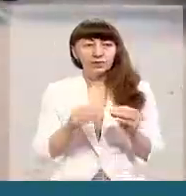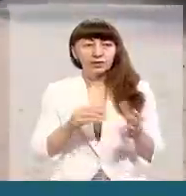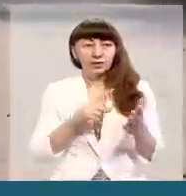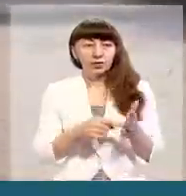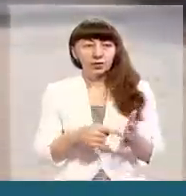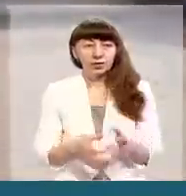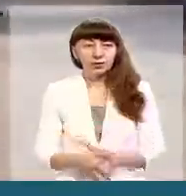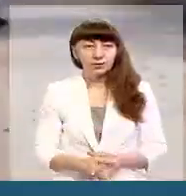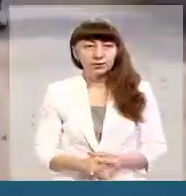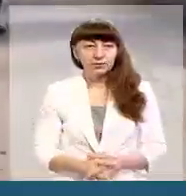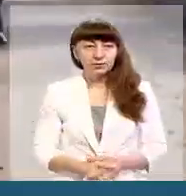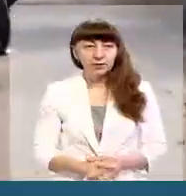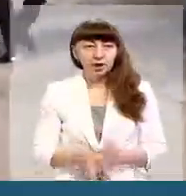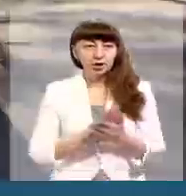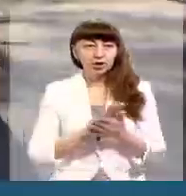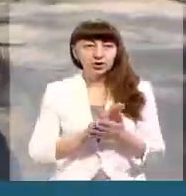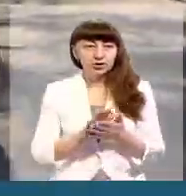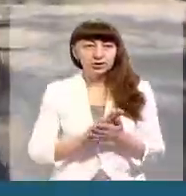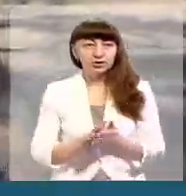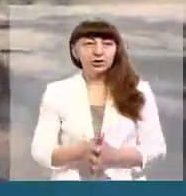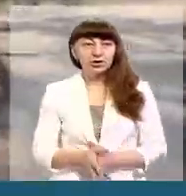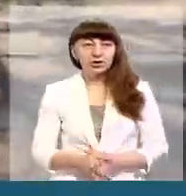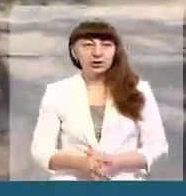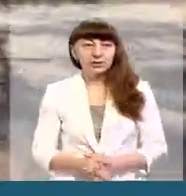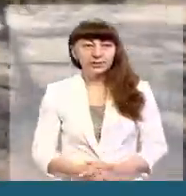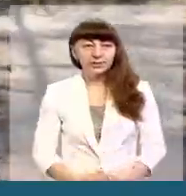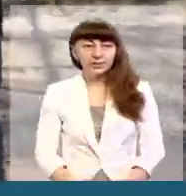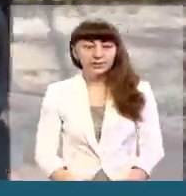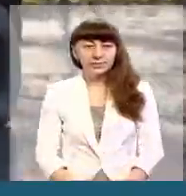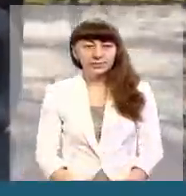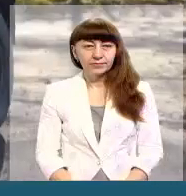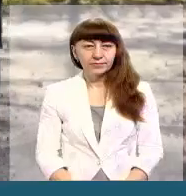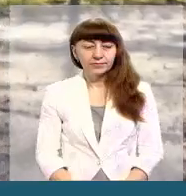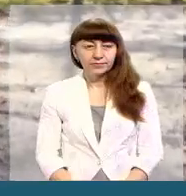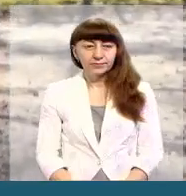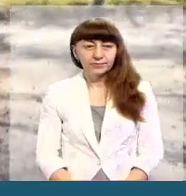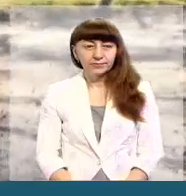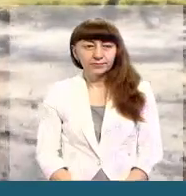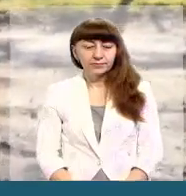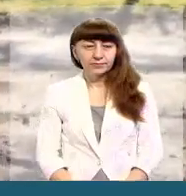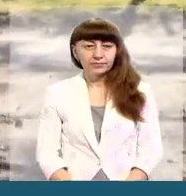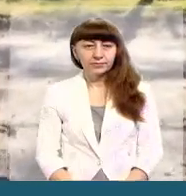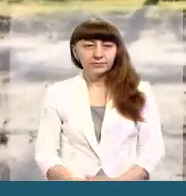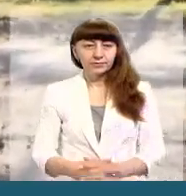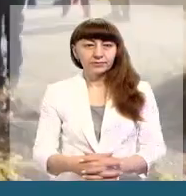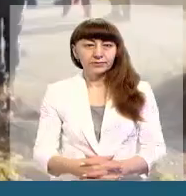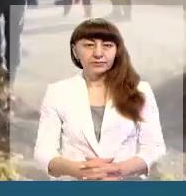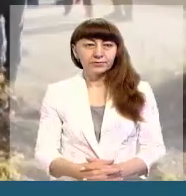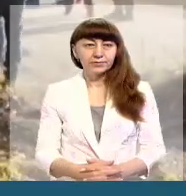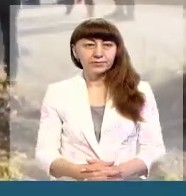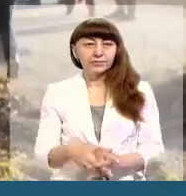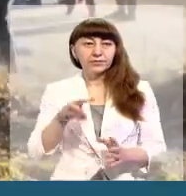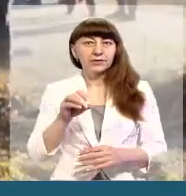шаһарлар шырайланып, ауыл аймақ ажарлана түскен. Аға буын бастап, кейінгі толқын қостап, білек сыбана тазалық шарасына бір кісідей үн қосып жатыр.